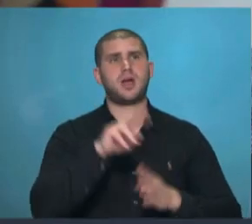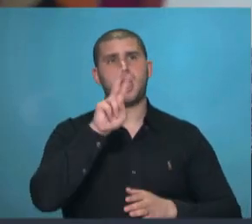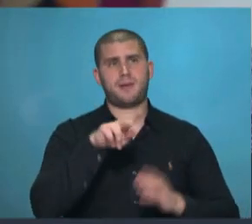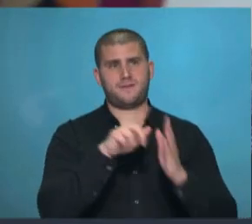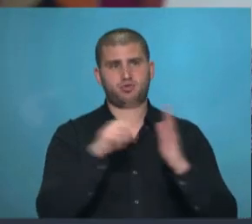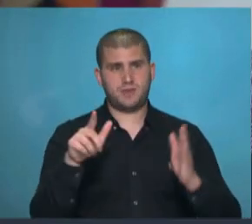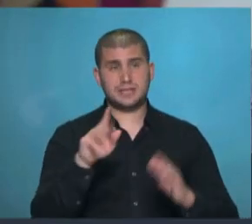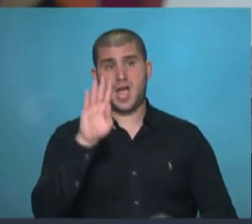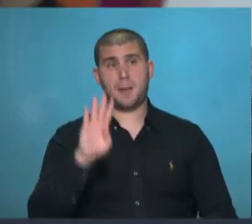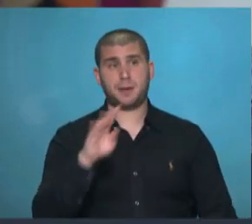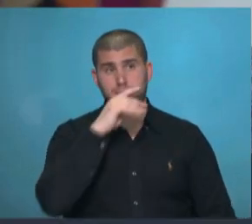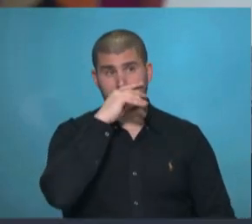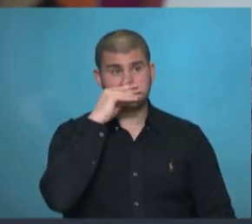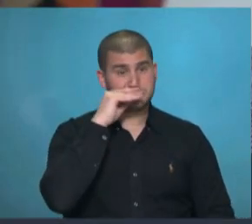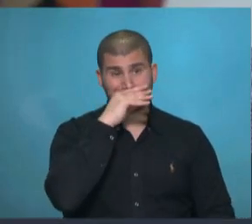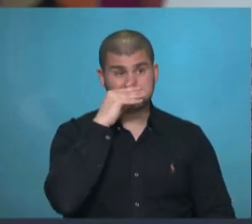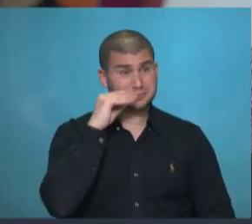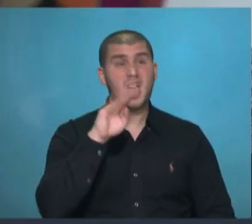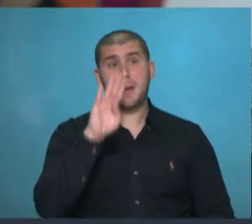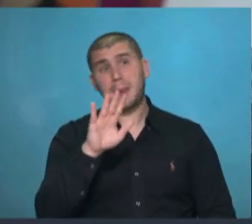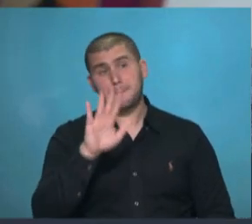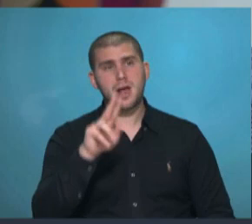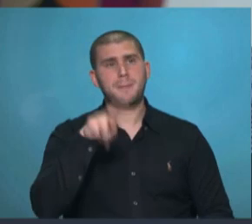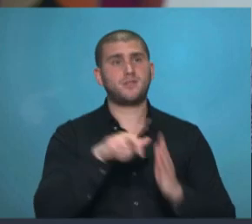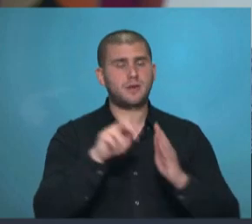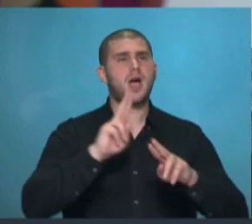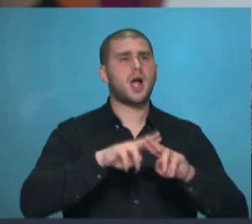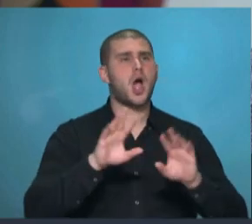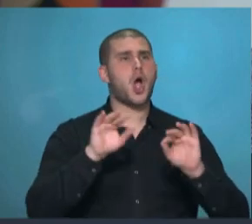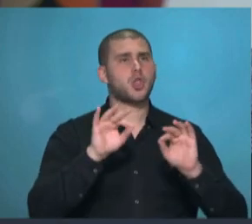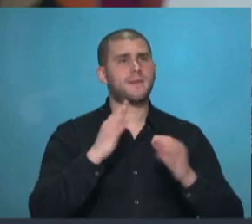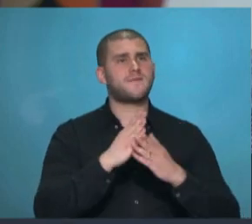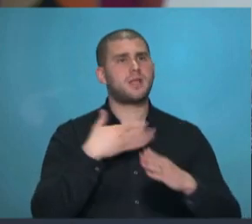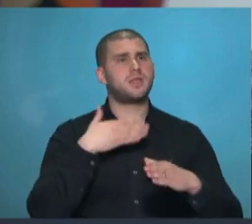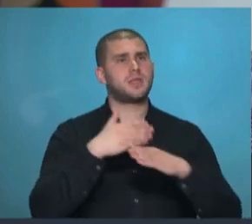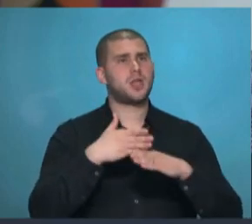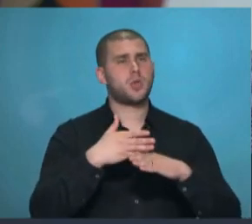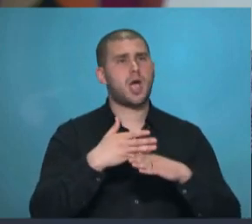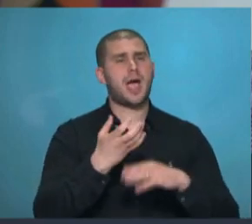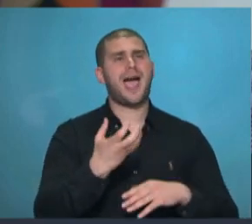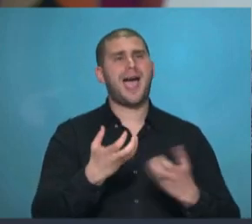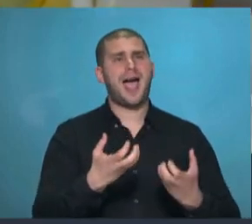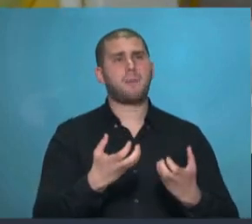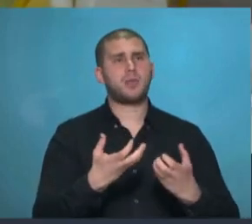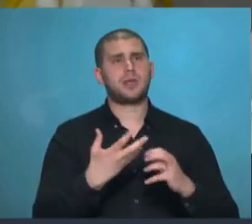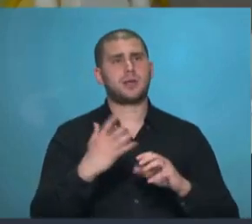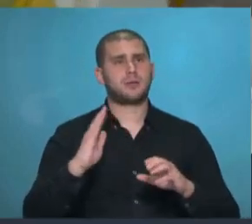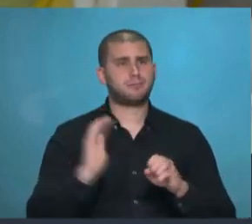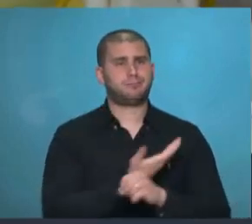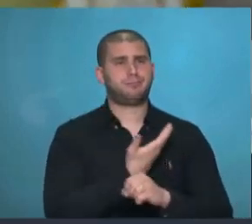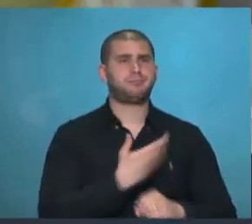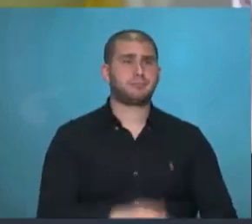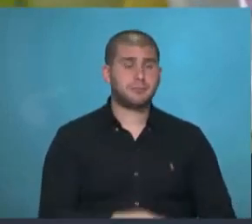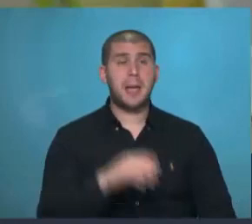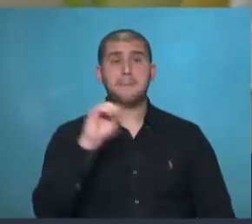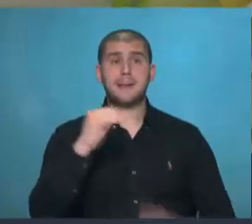ב-2017 באפריל, באפריל-מאי, ואז באוקטובר עברתי ניתוח, הסרת ההרמונית. מלך נר